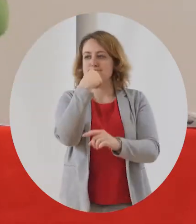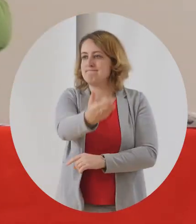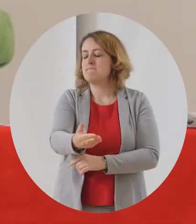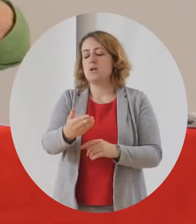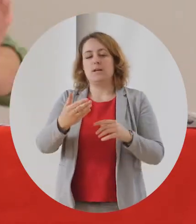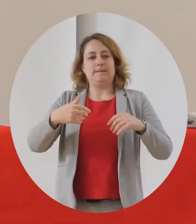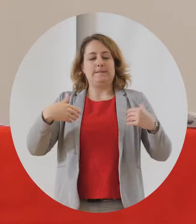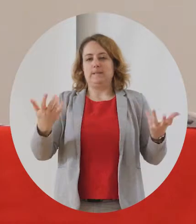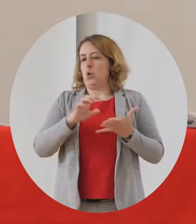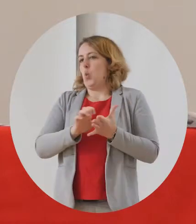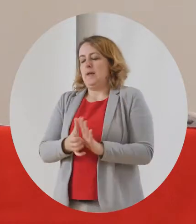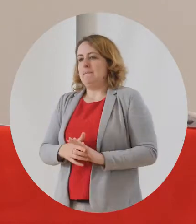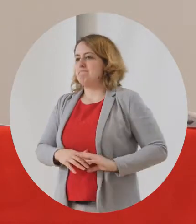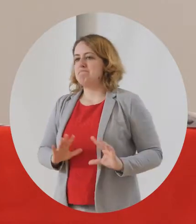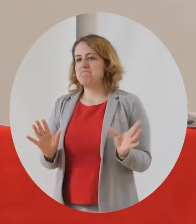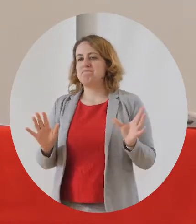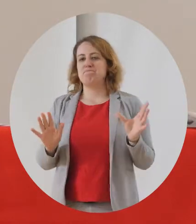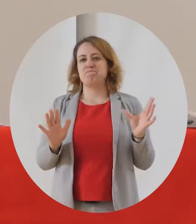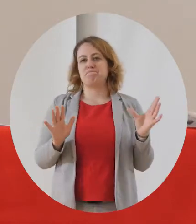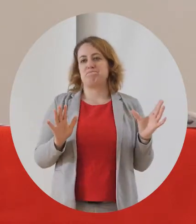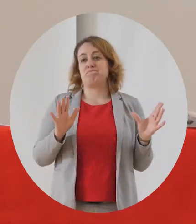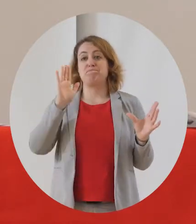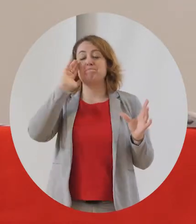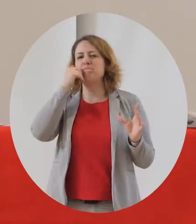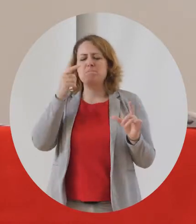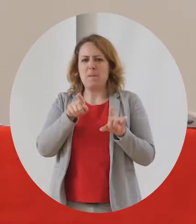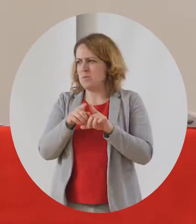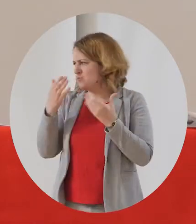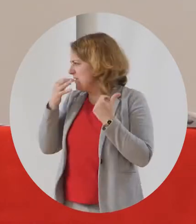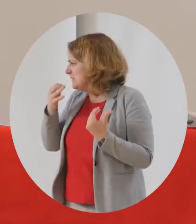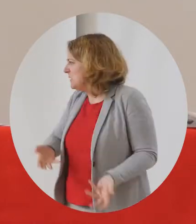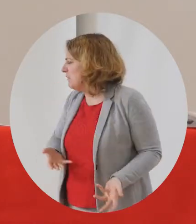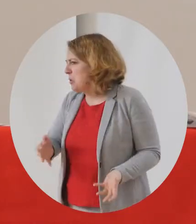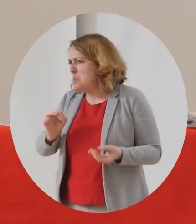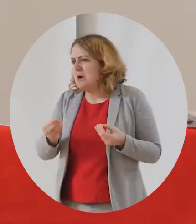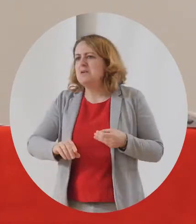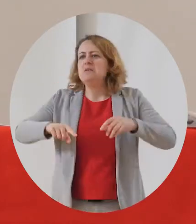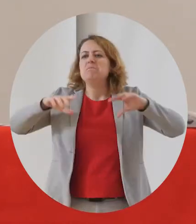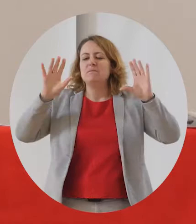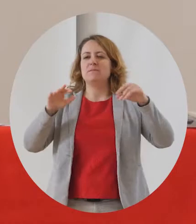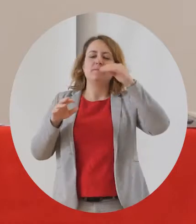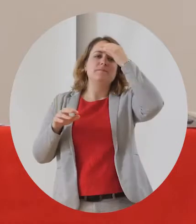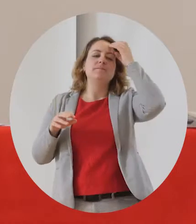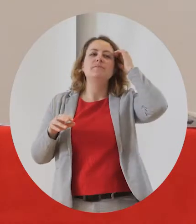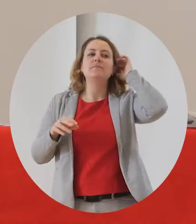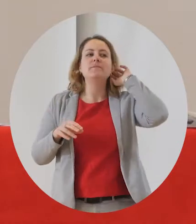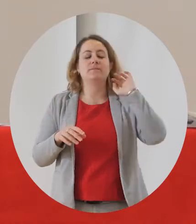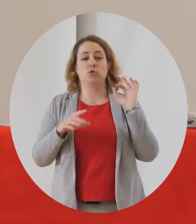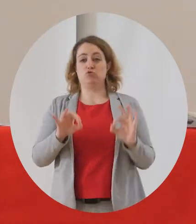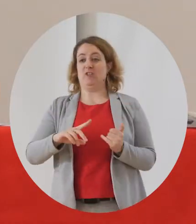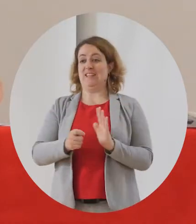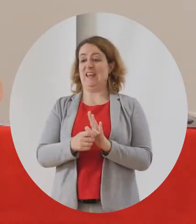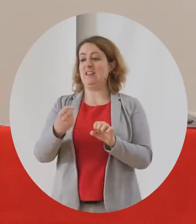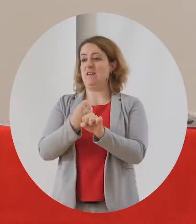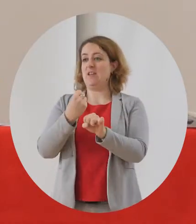ce qu'ils voyaient devant. Enfin bon, c'est complexe. De même que, je ne sais pas si c'est maintenant qu'il faut en parler, mais